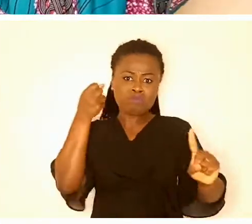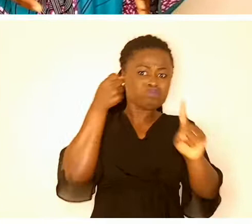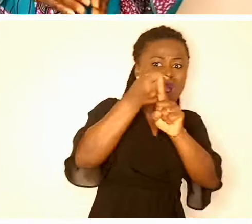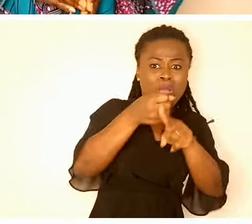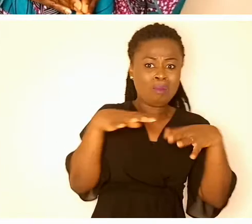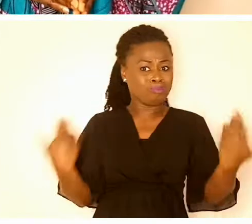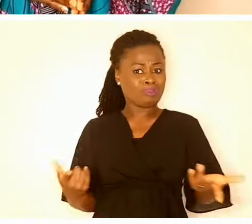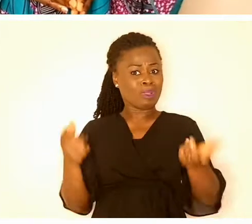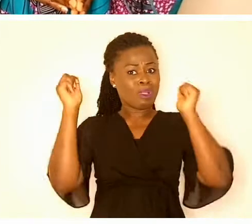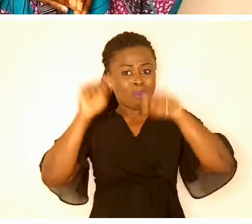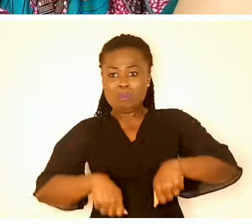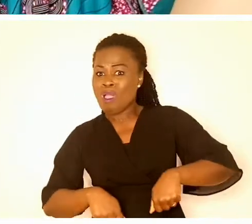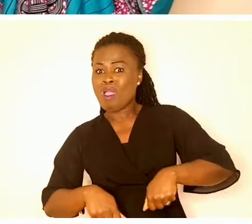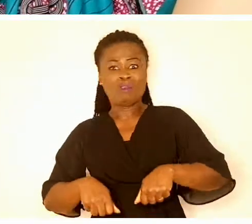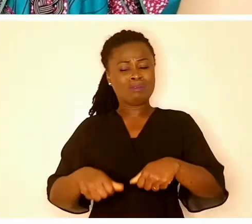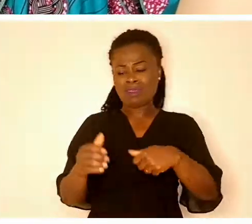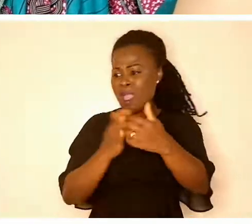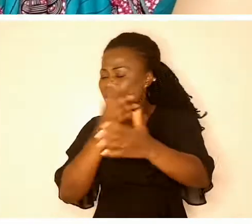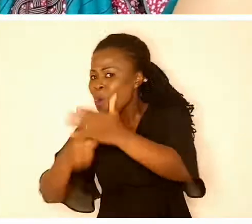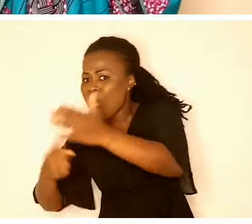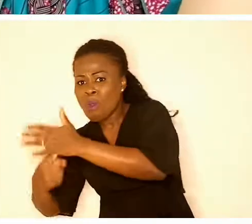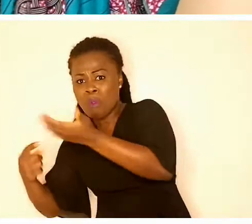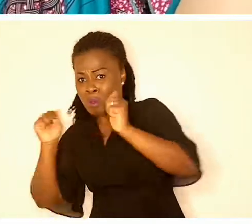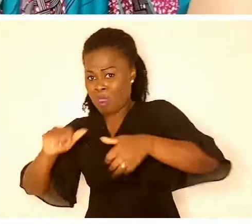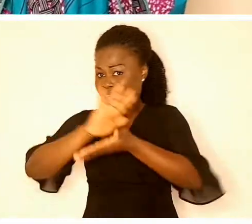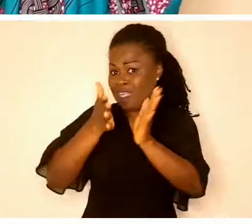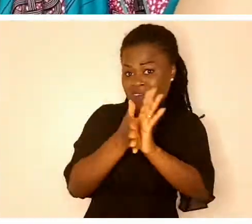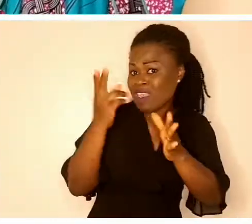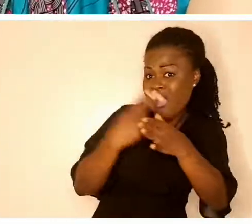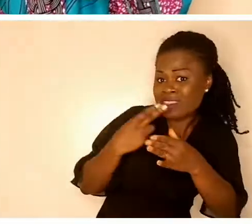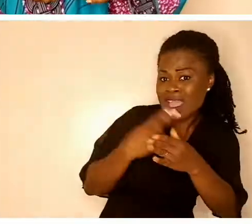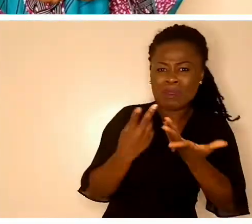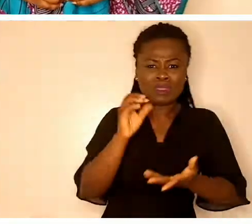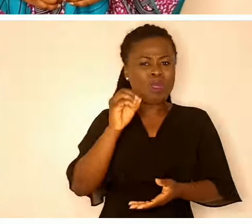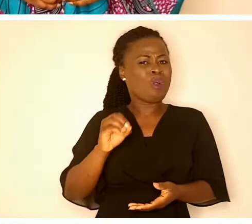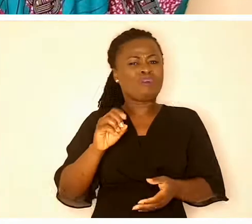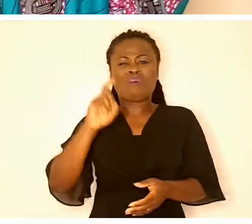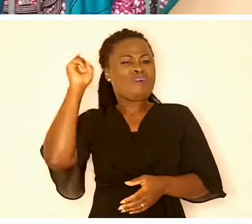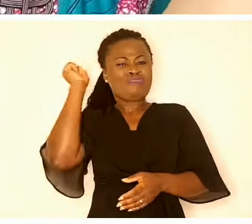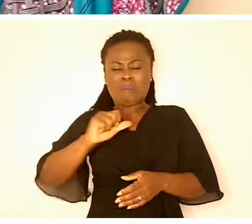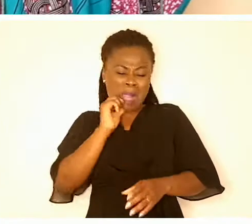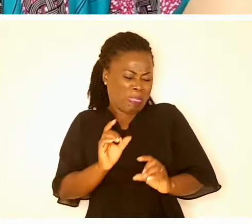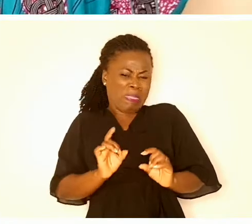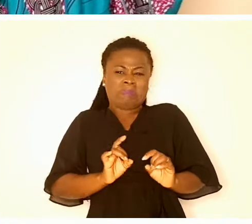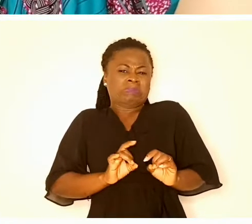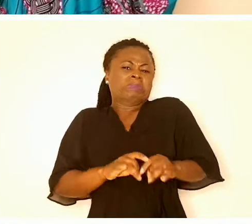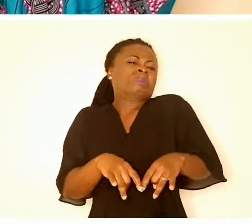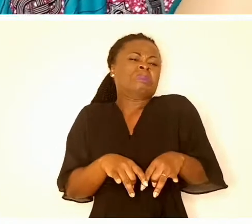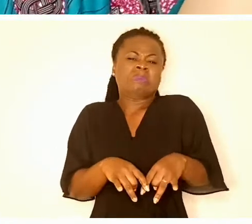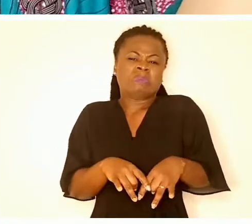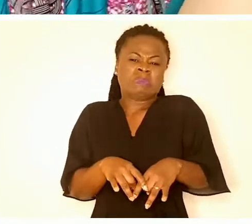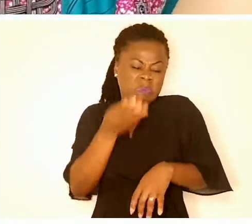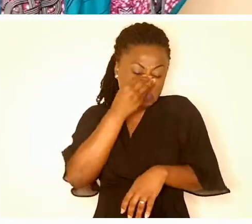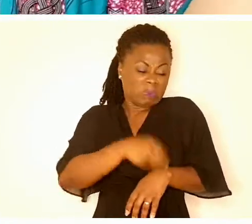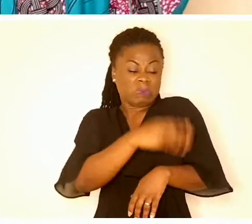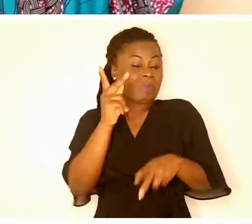jour. Alors évitez de mépriser les autres. Évitons de mépriser les autres.